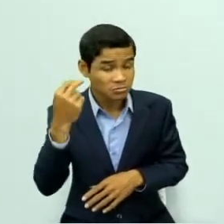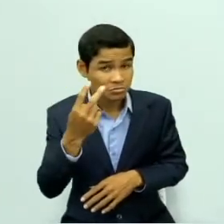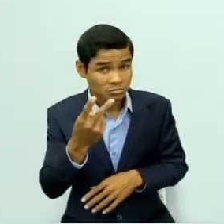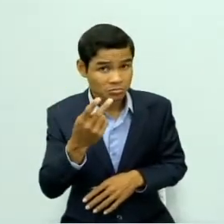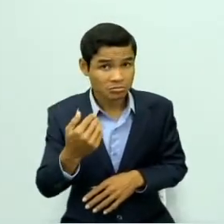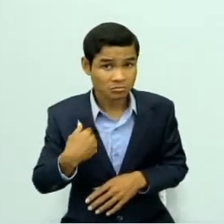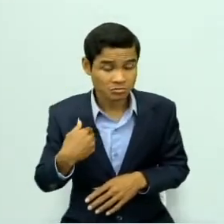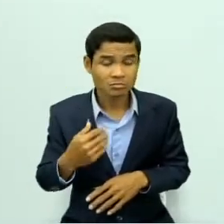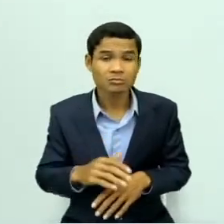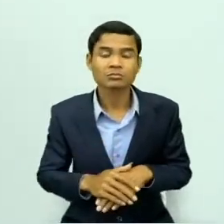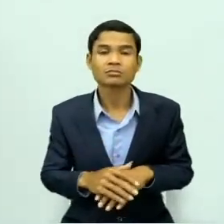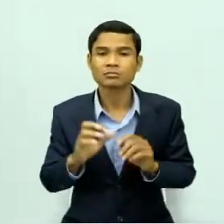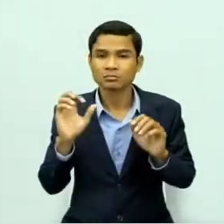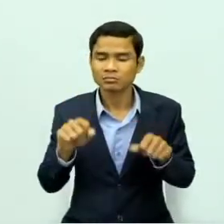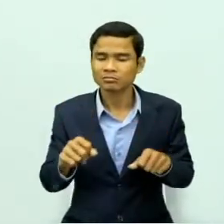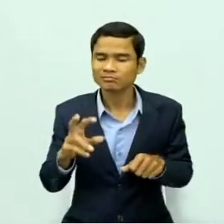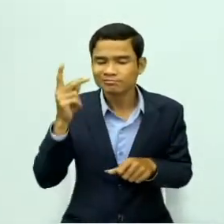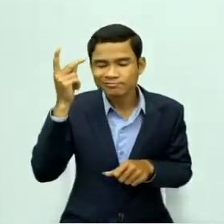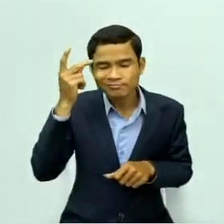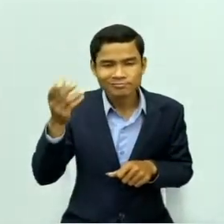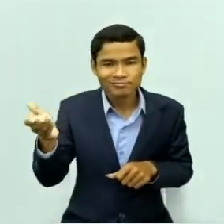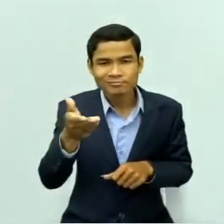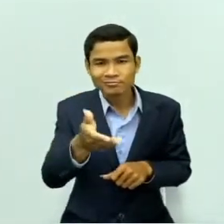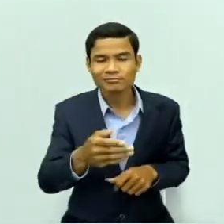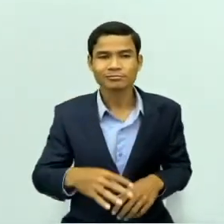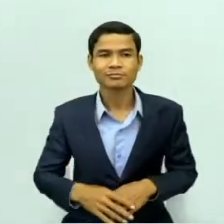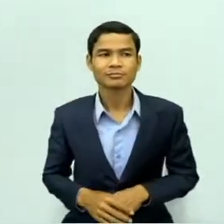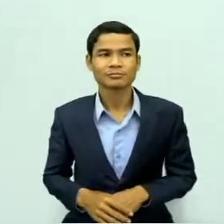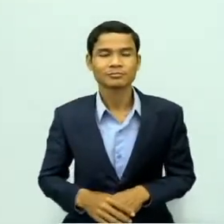Chà là con kết tịnh mới con.